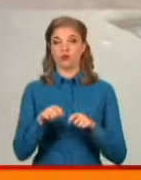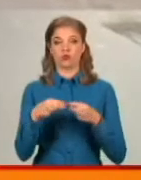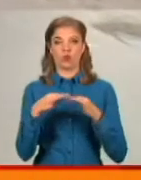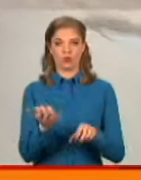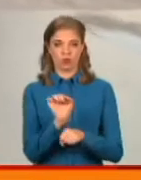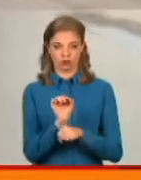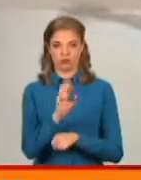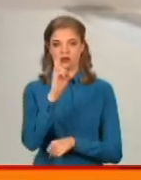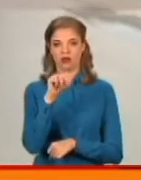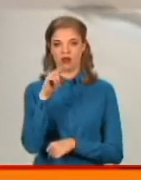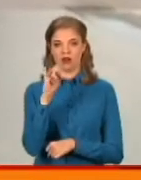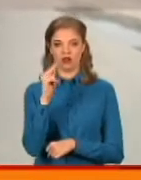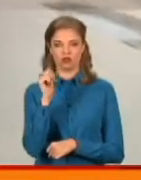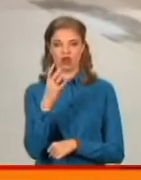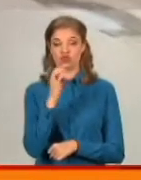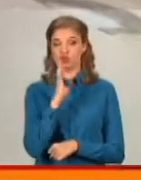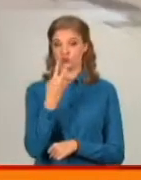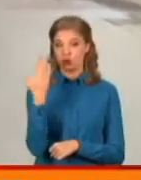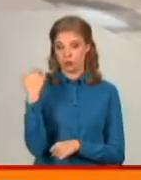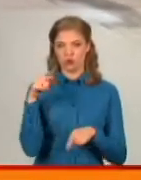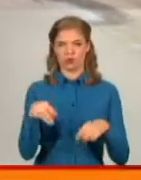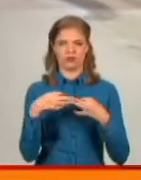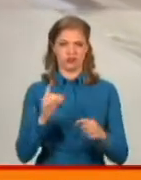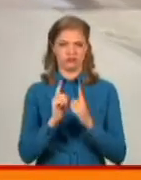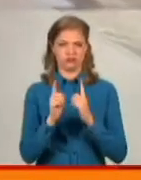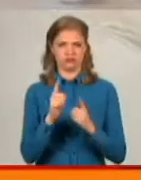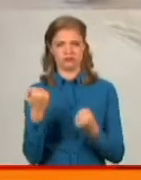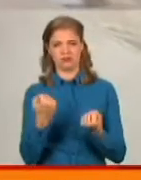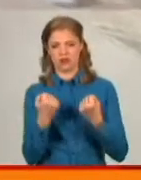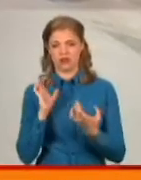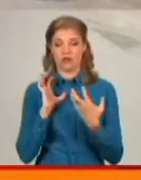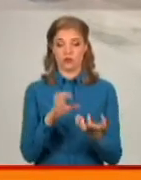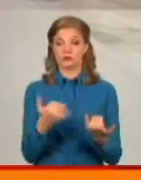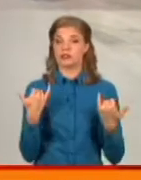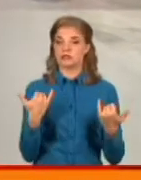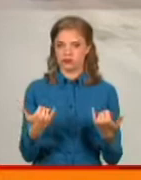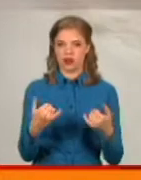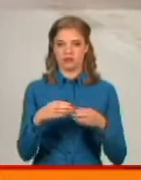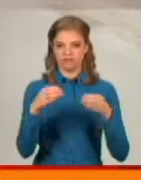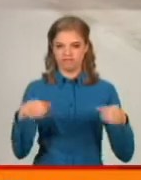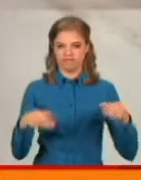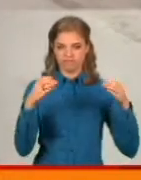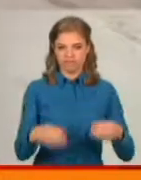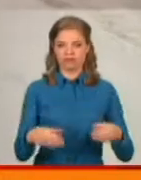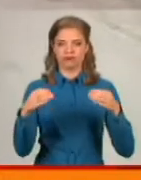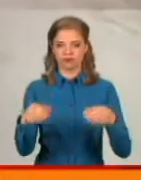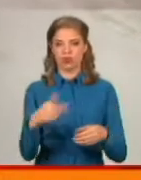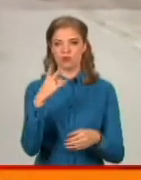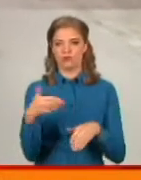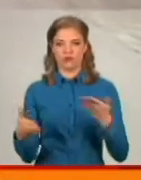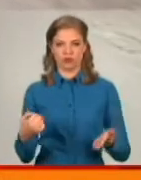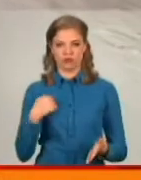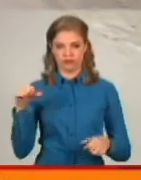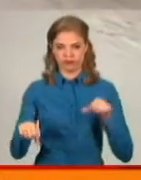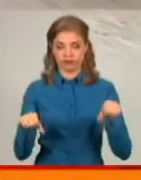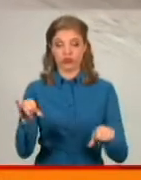Контрольно-пропускний пункт «Каланчак». Ще 4 з гаком років тому тут вільно їздили машини, автобуси. Зараз стоять бетонні брили, по обидва боки військові.